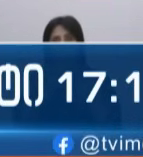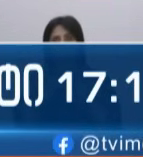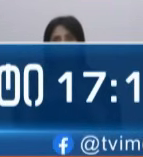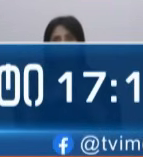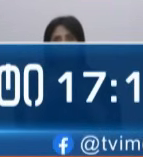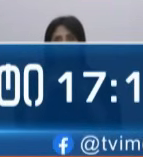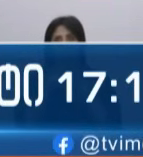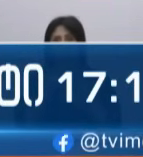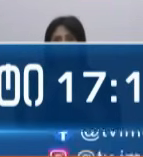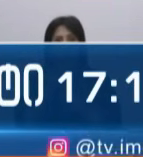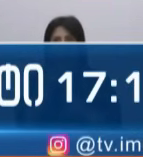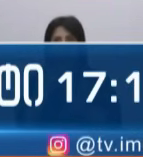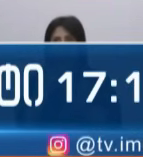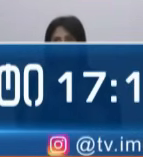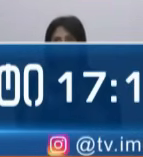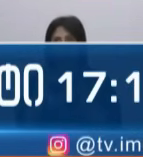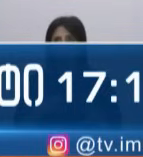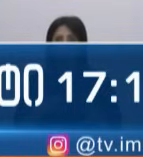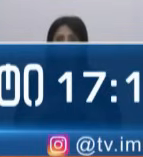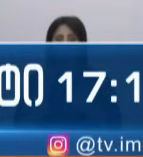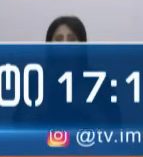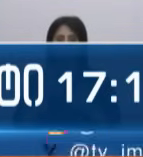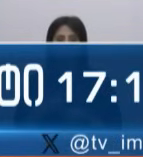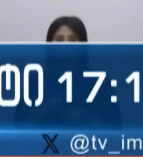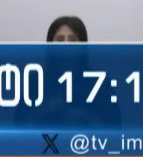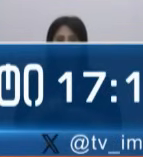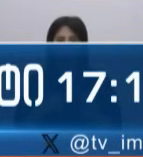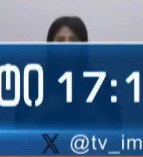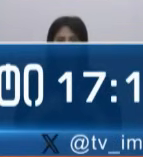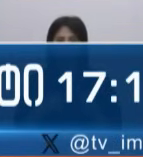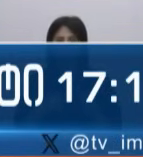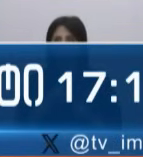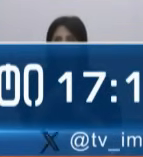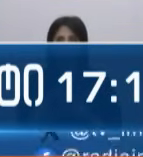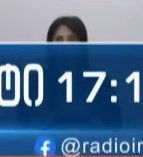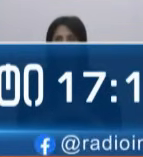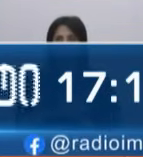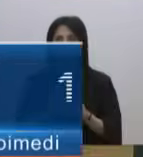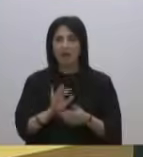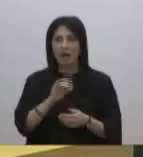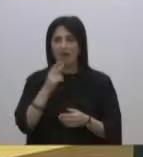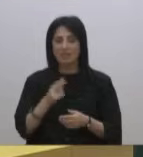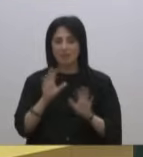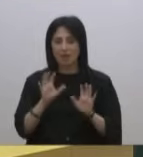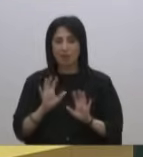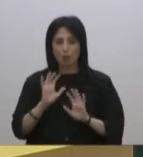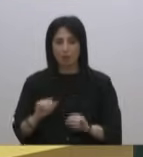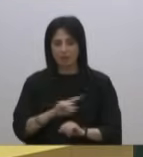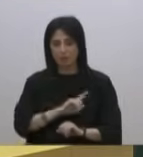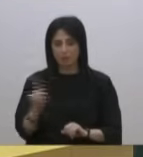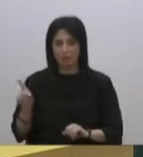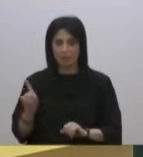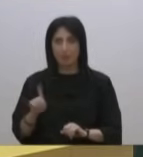საკითხი, რომ კენჭისყრაზე ძალკი არ დგება, ეს არ იციან. თუმცა იციან, მაგრამ აქაც მანიპულირებენ. თქვენ არ ხართ არც კანონის